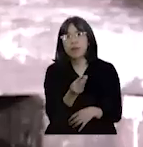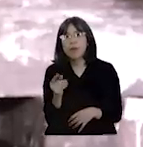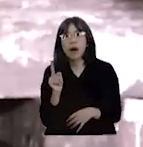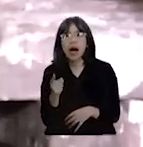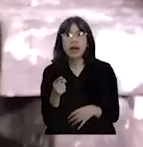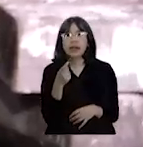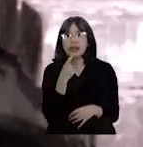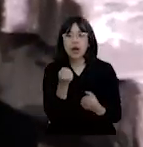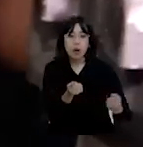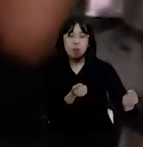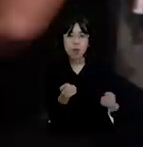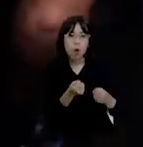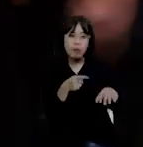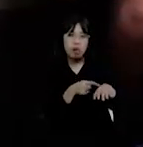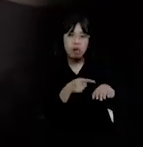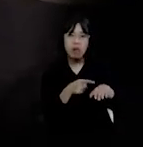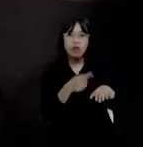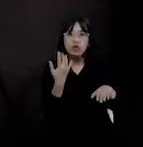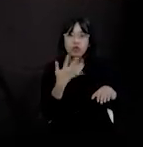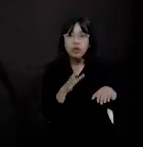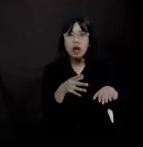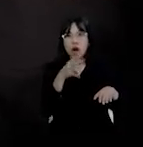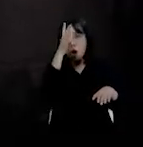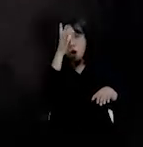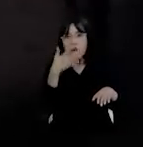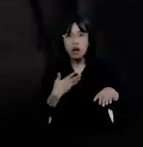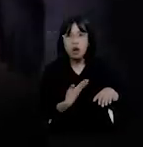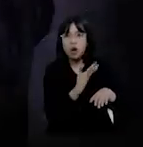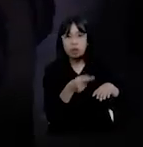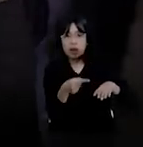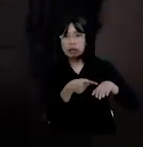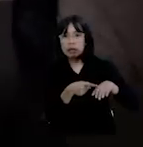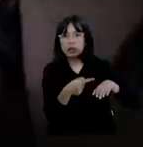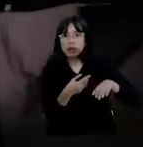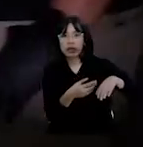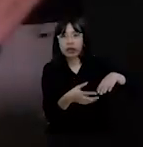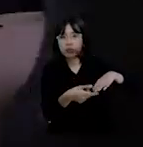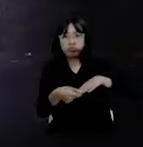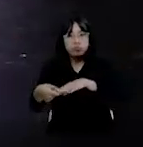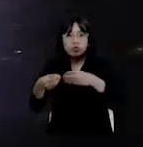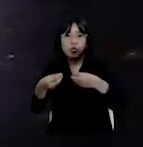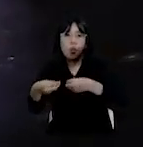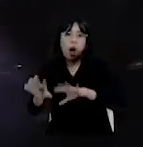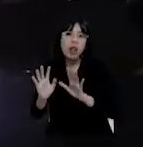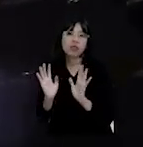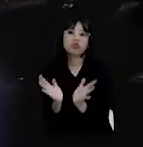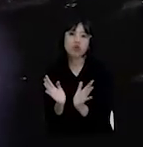terkait mobil milik keluarga ini yang ternyata sudah dijual oleh salah satu korban, yaitu Budianto Gunawan, di showroom sekitar TKP.